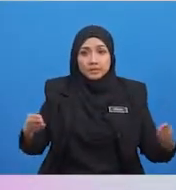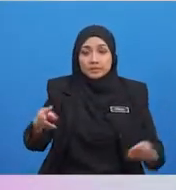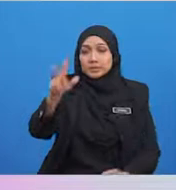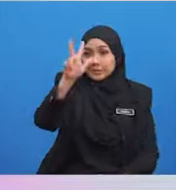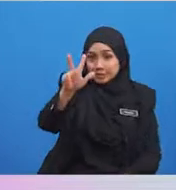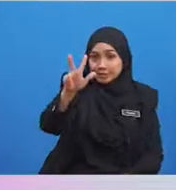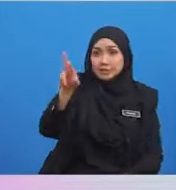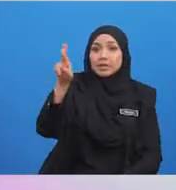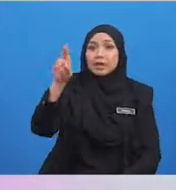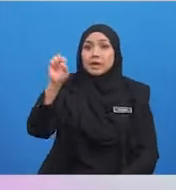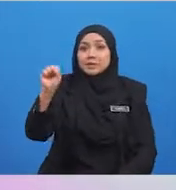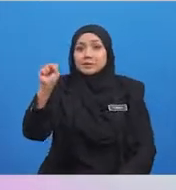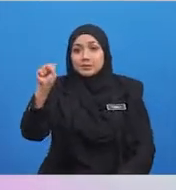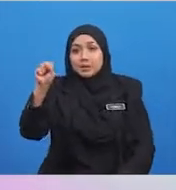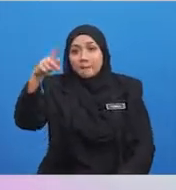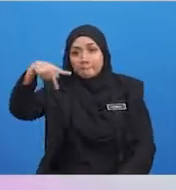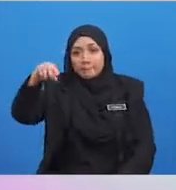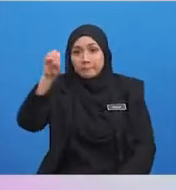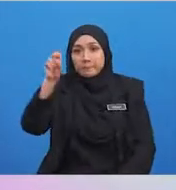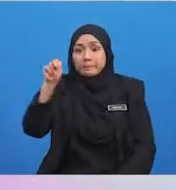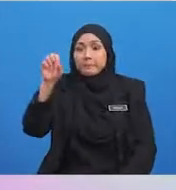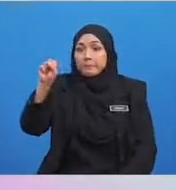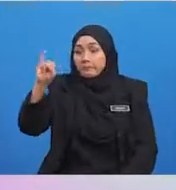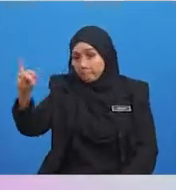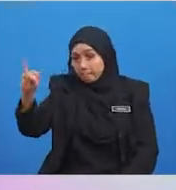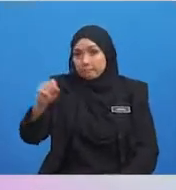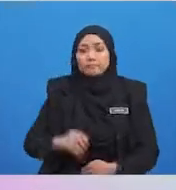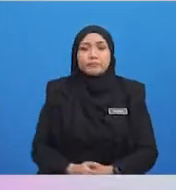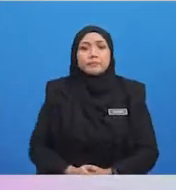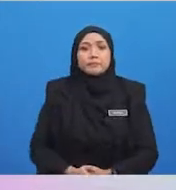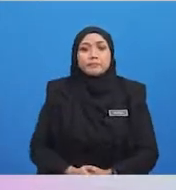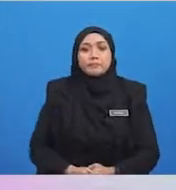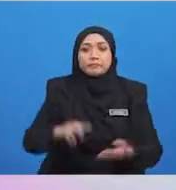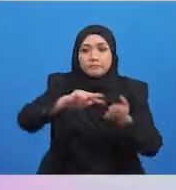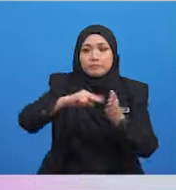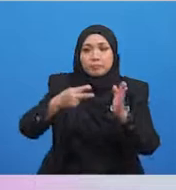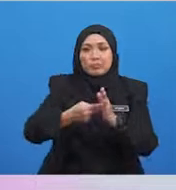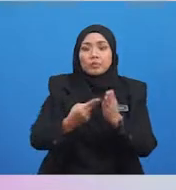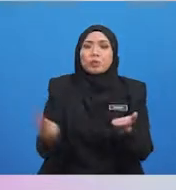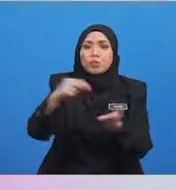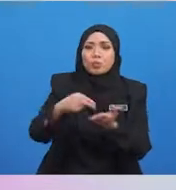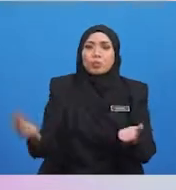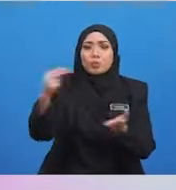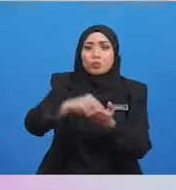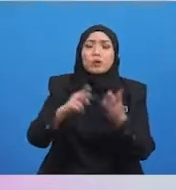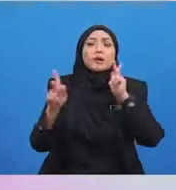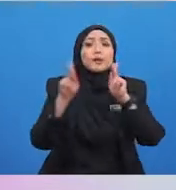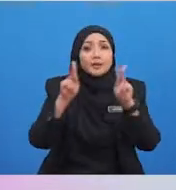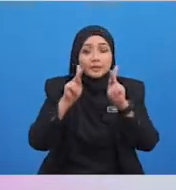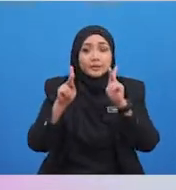responsi. Responsi dikenali juga sebagai pengulangan kata di tengah